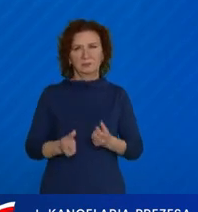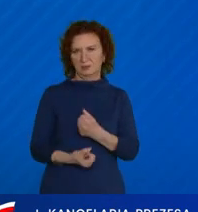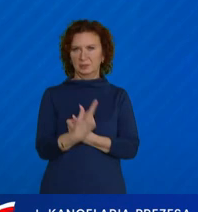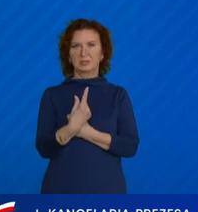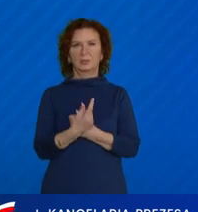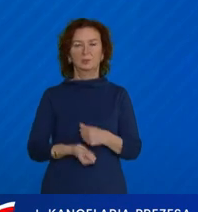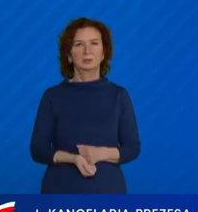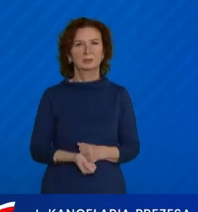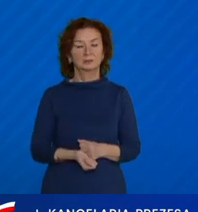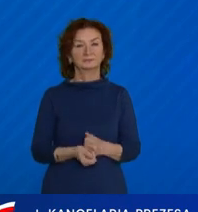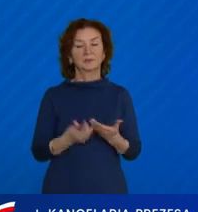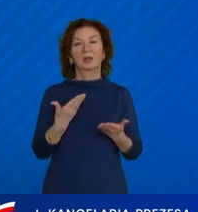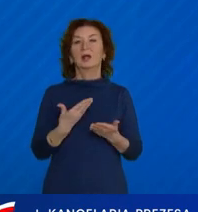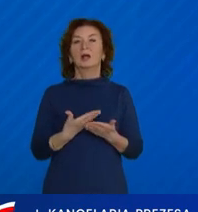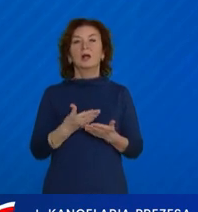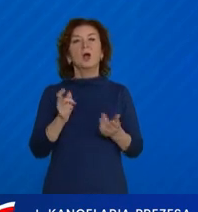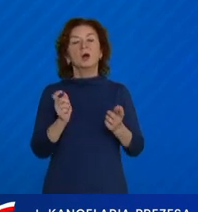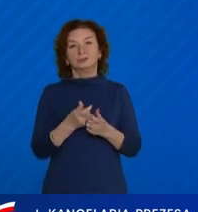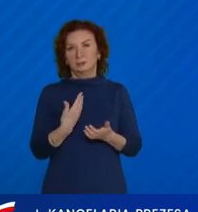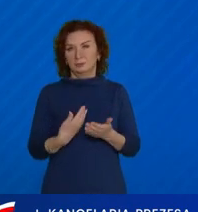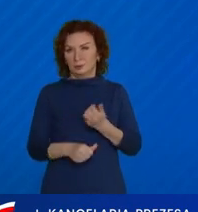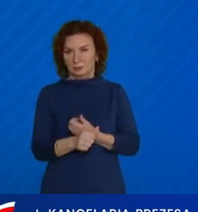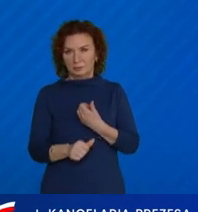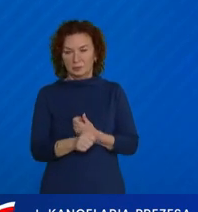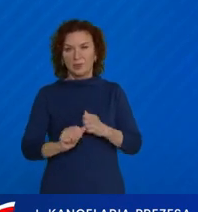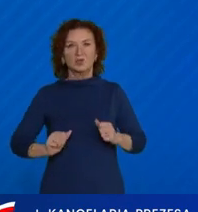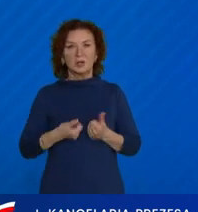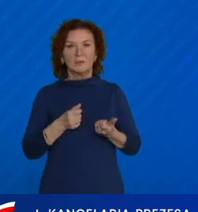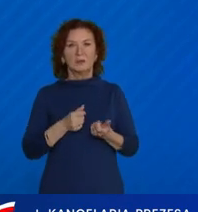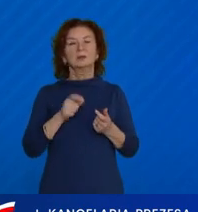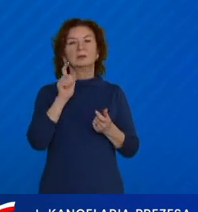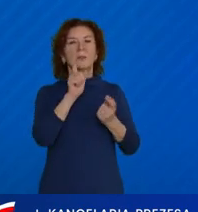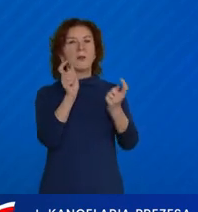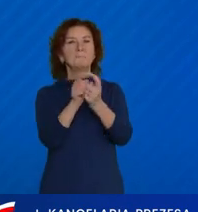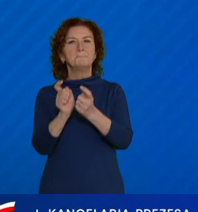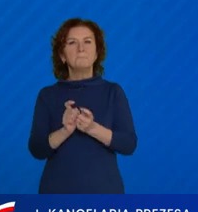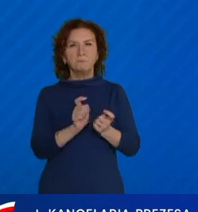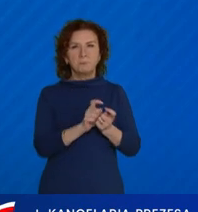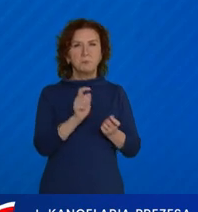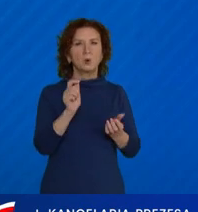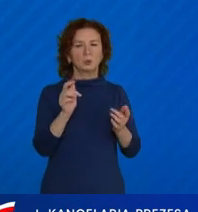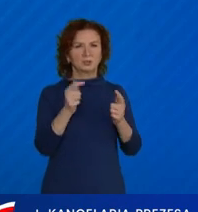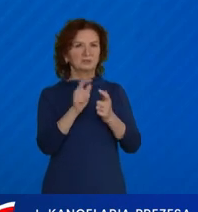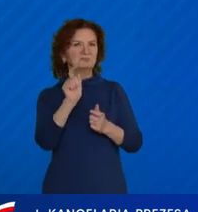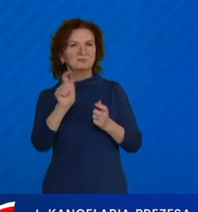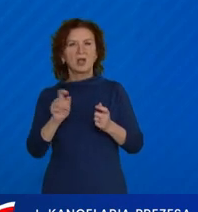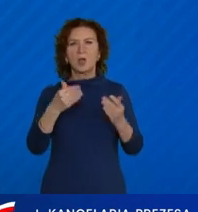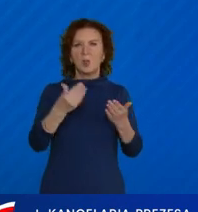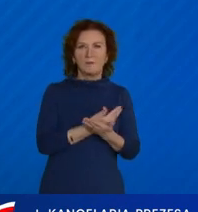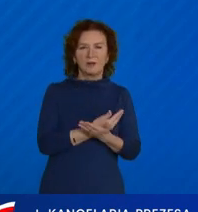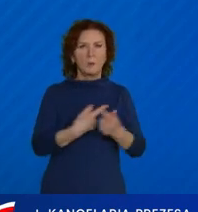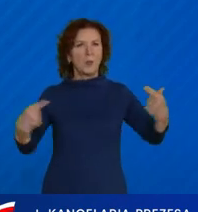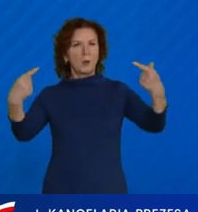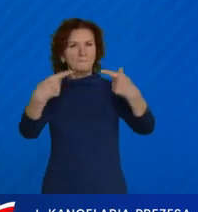zaskakujące. Chodzi o to, żeby ta mapa punktów została dostosowana do populacji w danej gminie, w